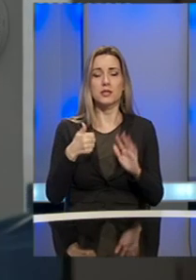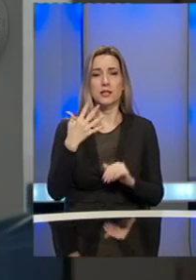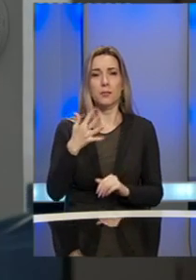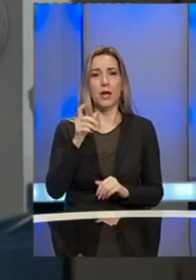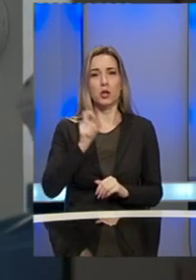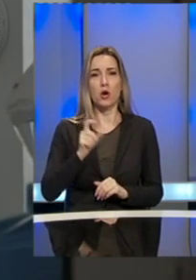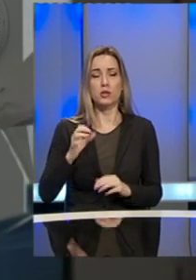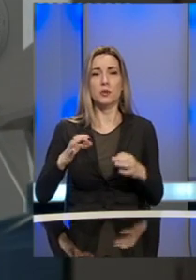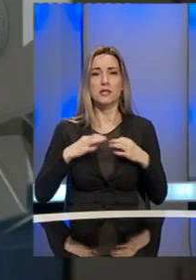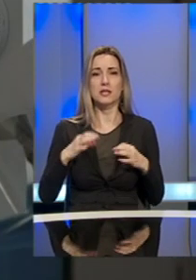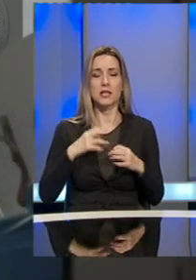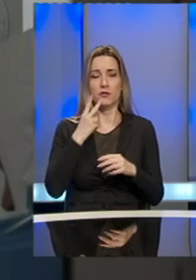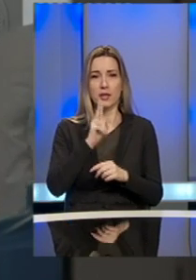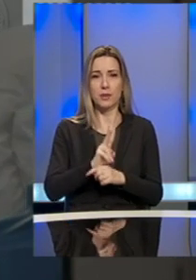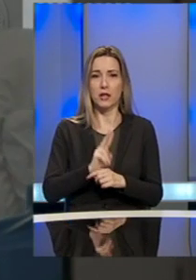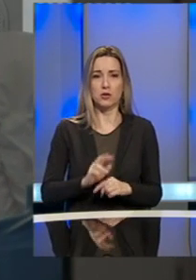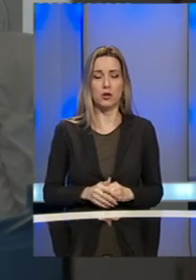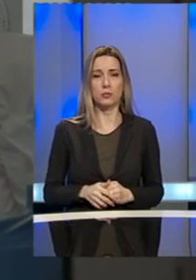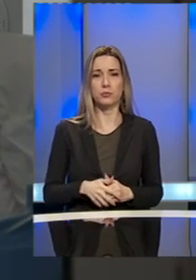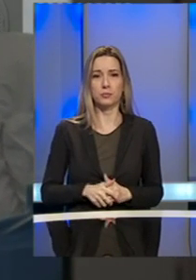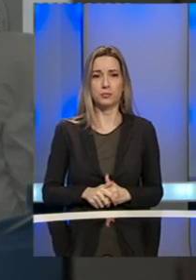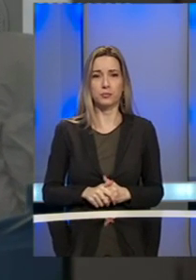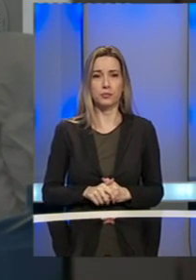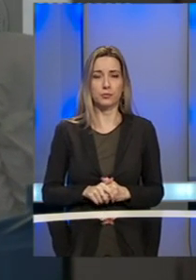5565 osoba pod zdravstvenim nadzorom.